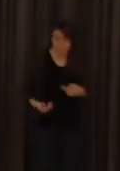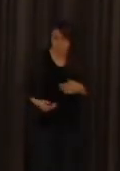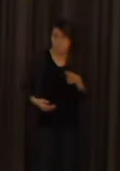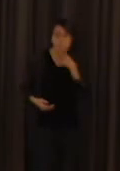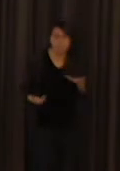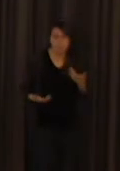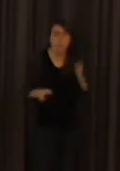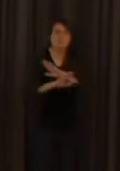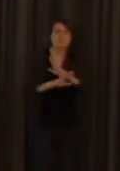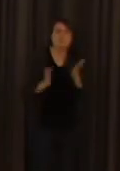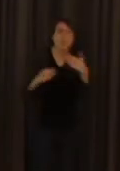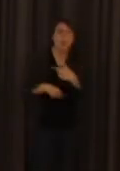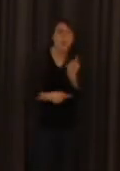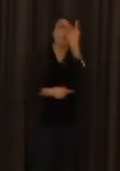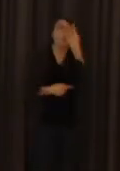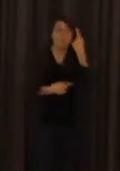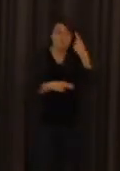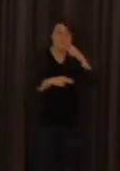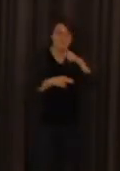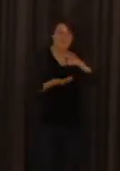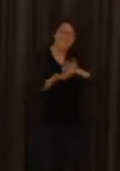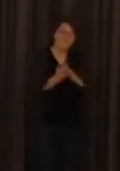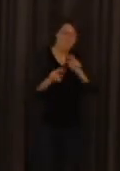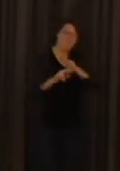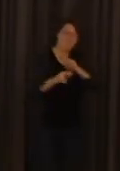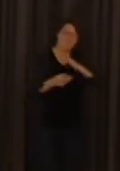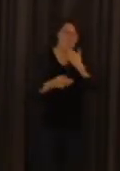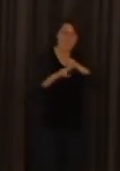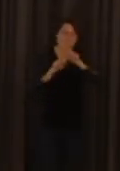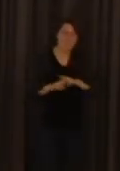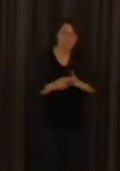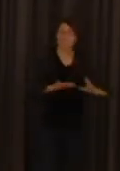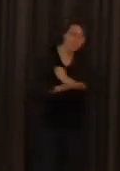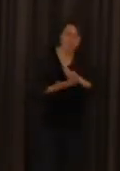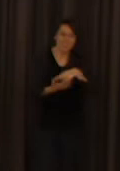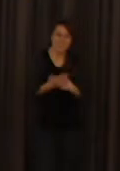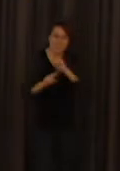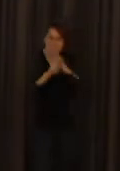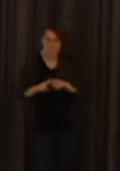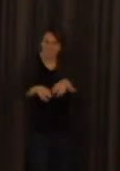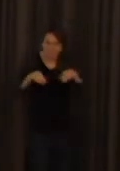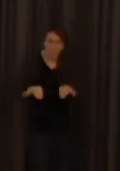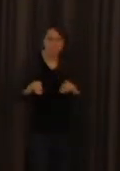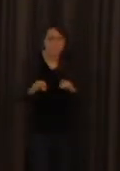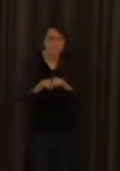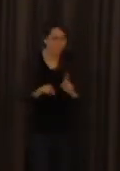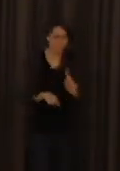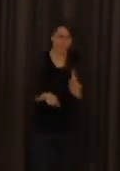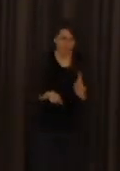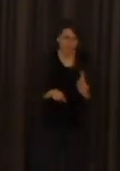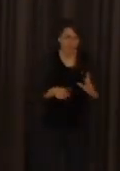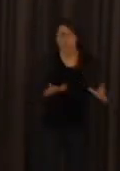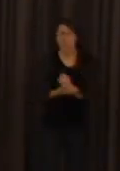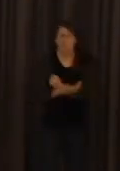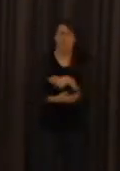de signes internacional. No tots els intèrprets de sistema de signes internacional l'utilitzen de la mateixa manera, ni